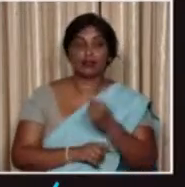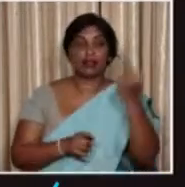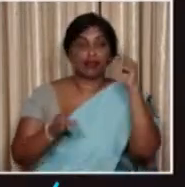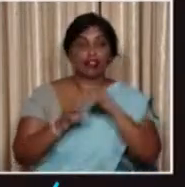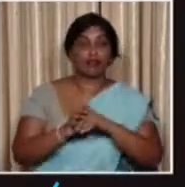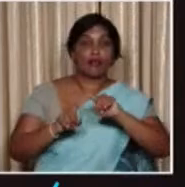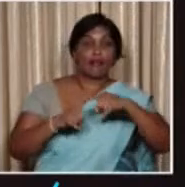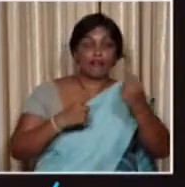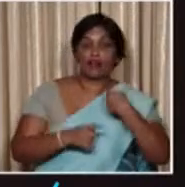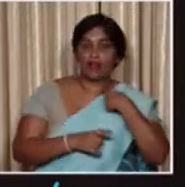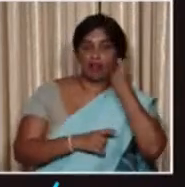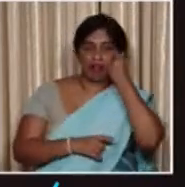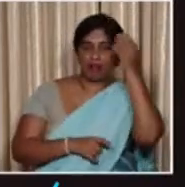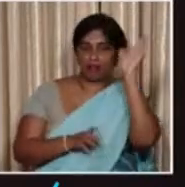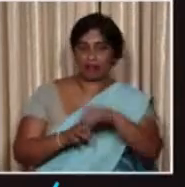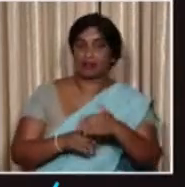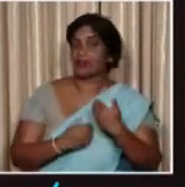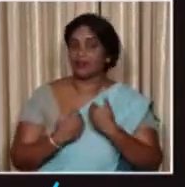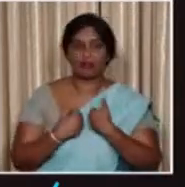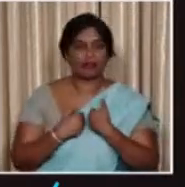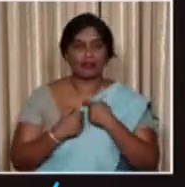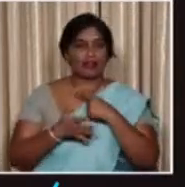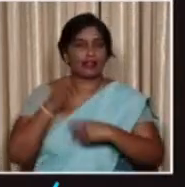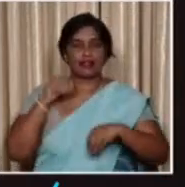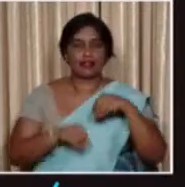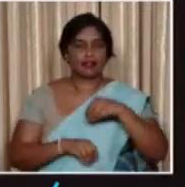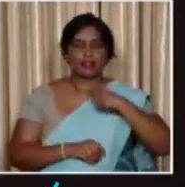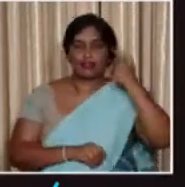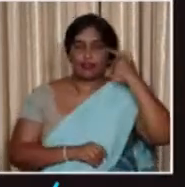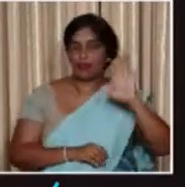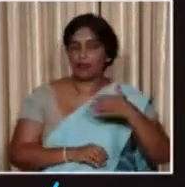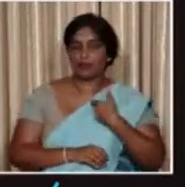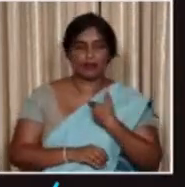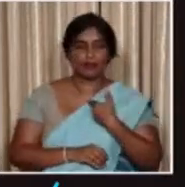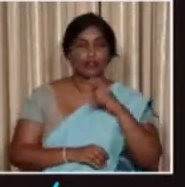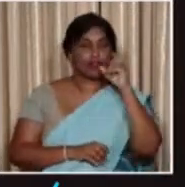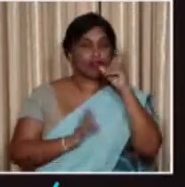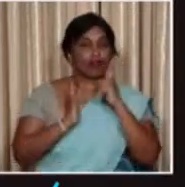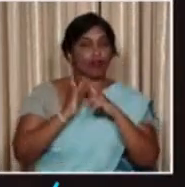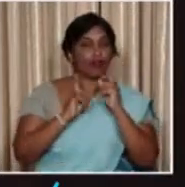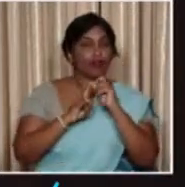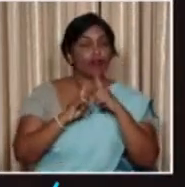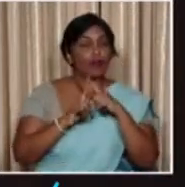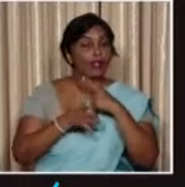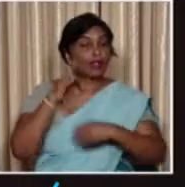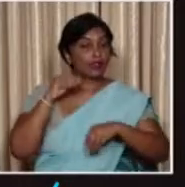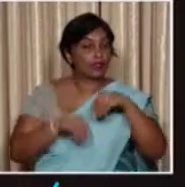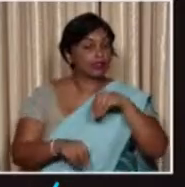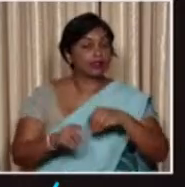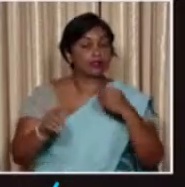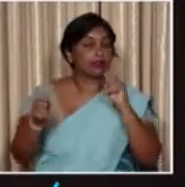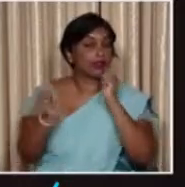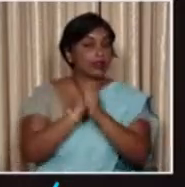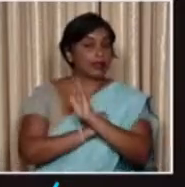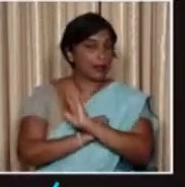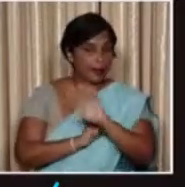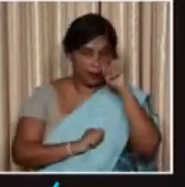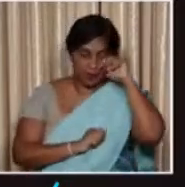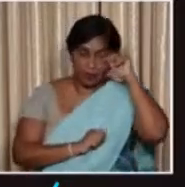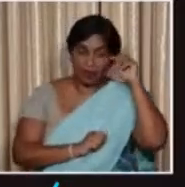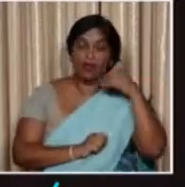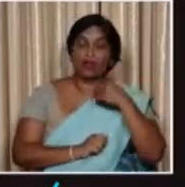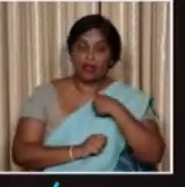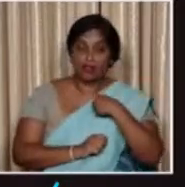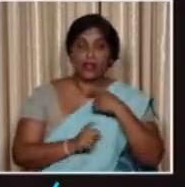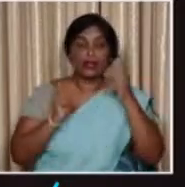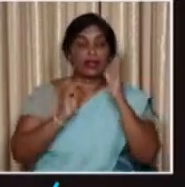වෙන පරමාර්ථයකින්. අපිට කිසිම දේශපාලන පරමාර්ථයක් නැහැ. කෝප් කමිටුව දේශපාලනීකරණයට භාජනය කරන්න එපා. අපි